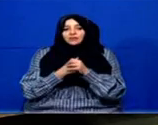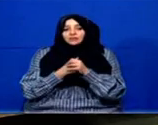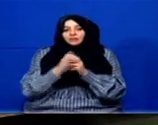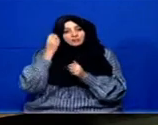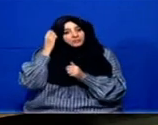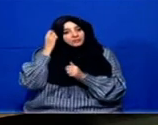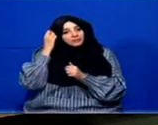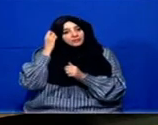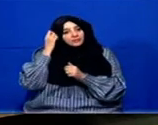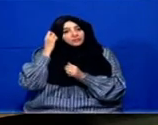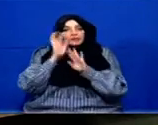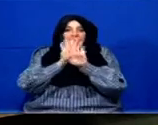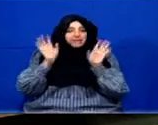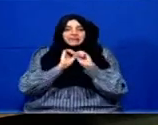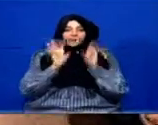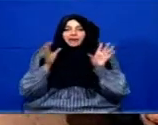عليها